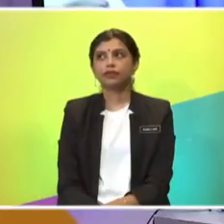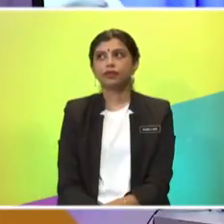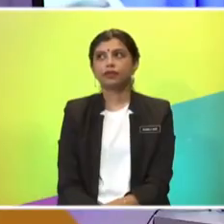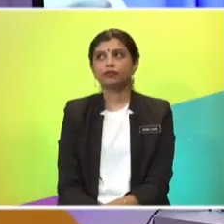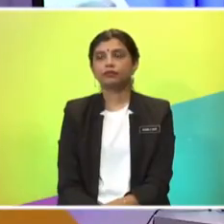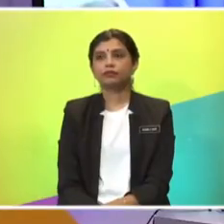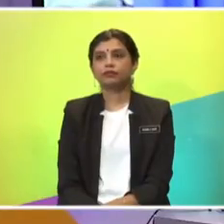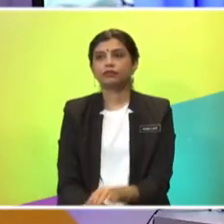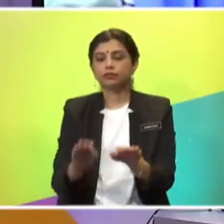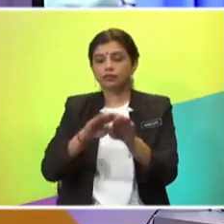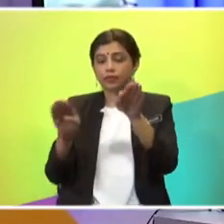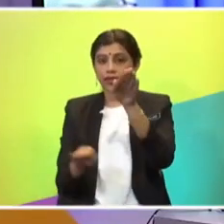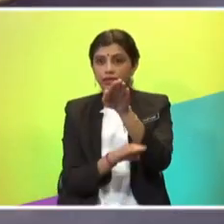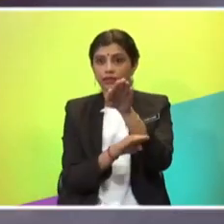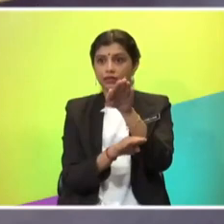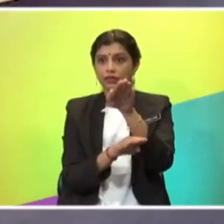Okey, enter one time, garis.